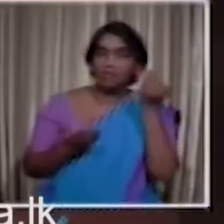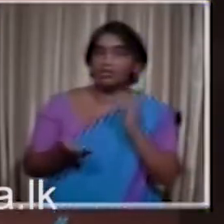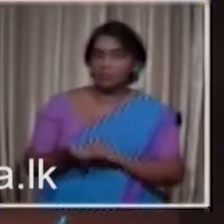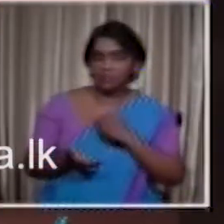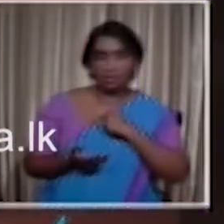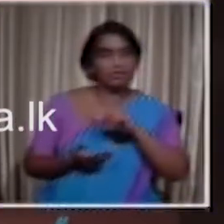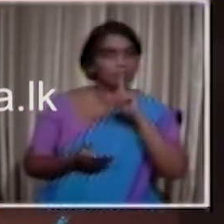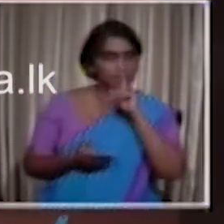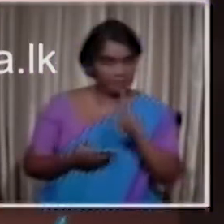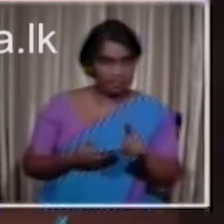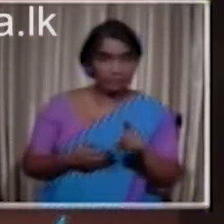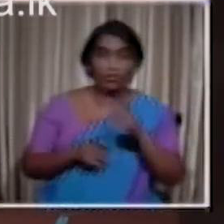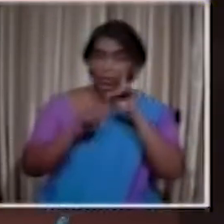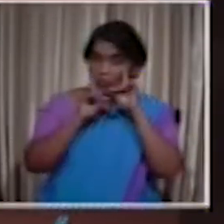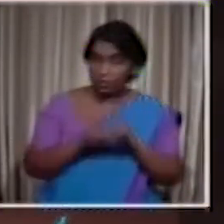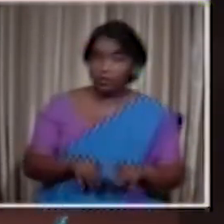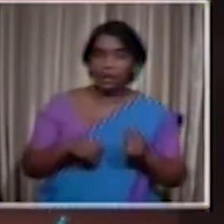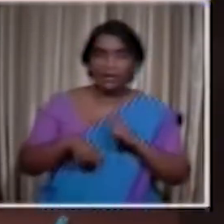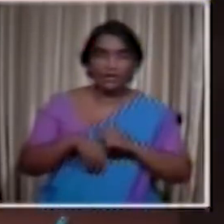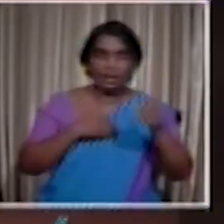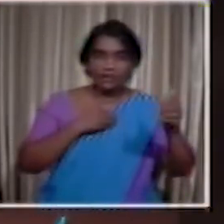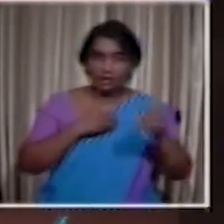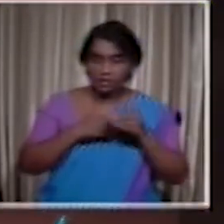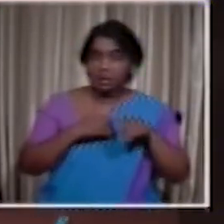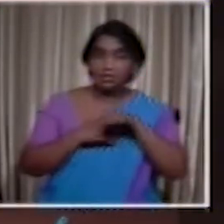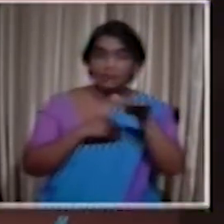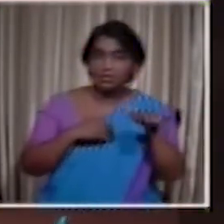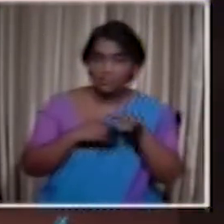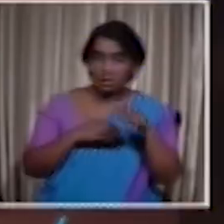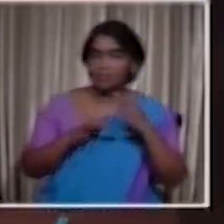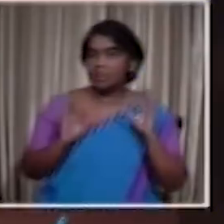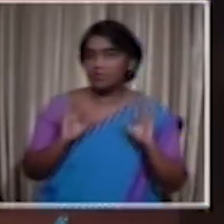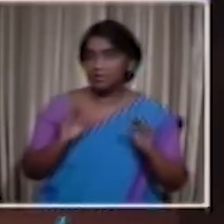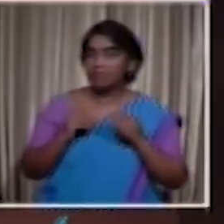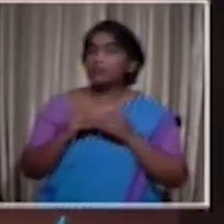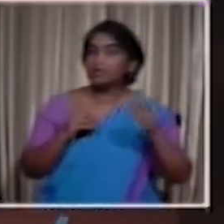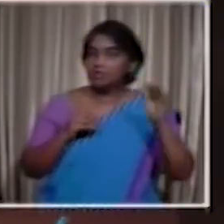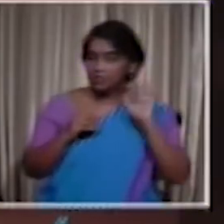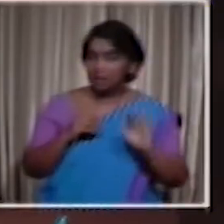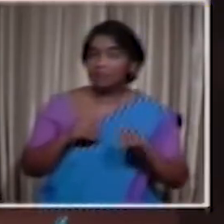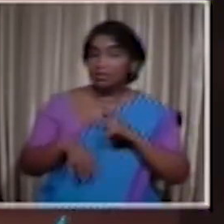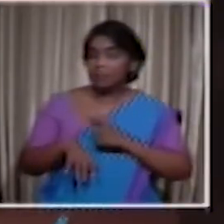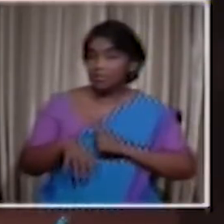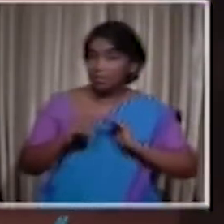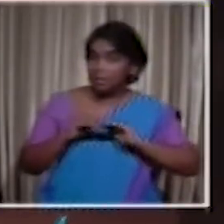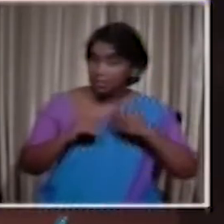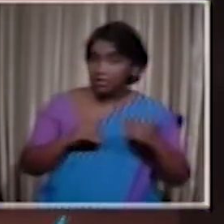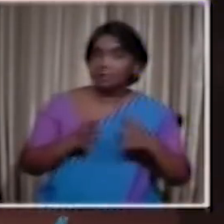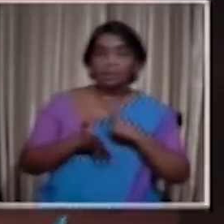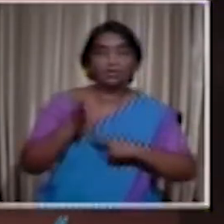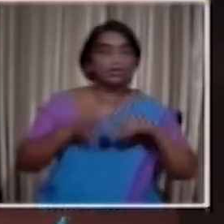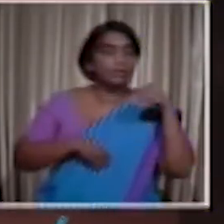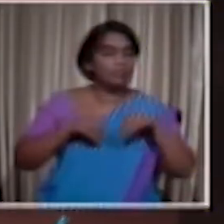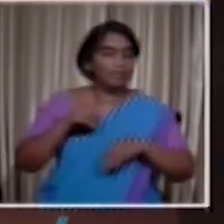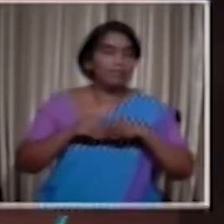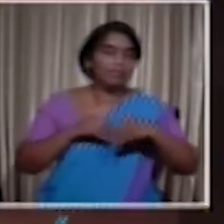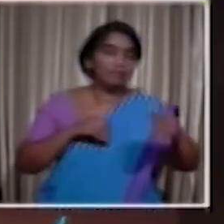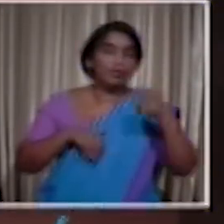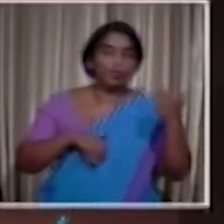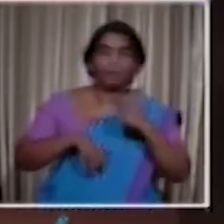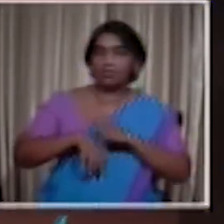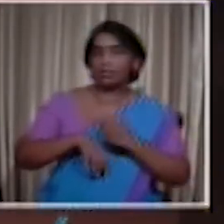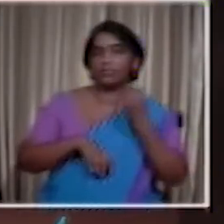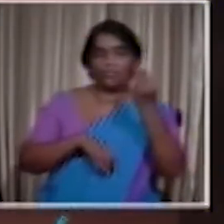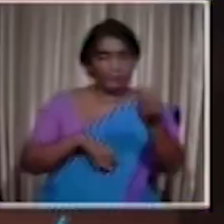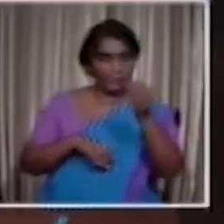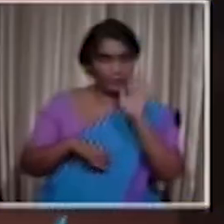ඉදිරිපත් කරන්නේ එවැනි කෙටි කාලයක් ඇතුළත සමාජයේ සාමාන්‍ය තත්ත්වයකට ගෙනල්ලා අනතුරුව මහමැතිවරණය කරා ජනතාවට අලුත් අවස්ථාවක් ලබා